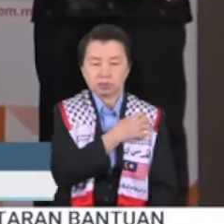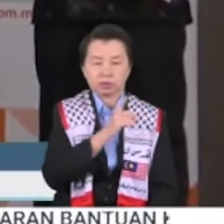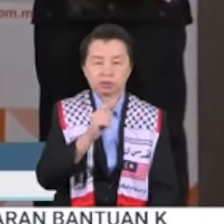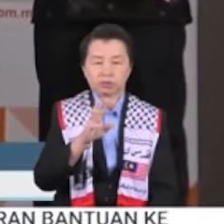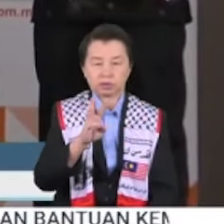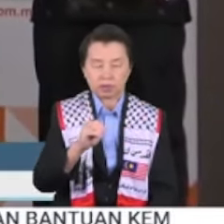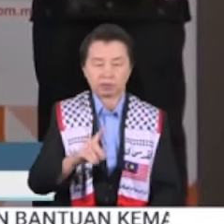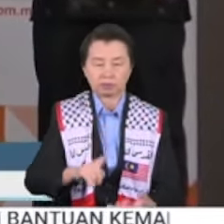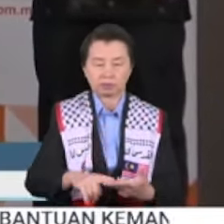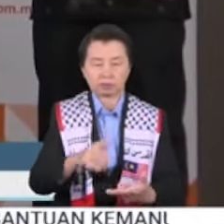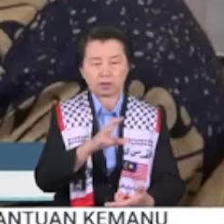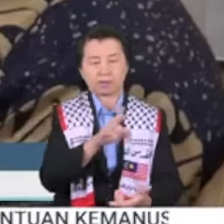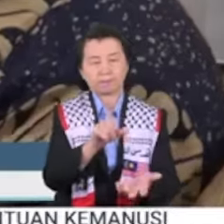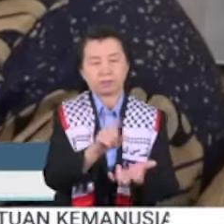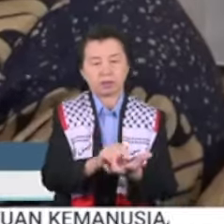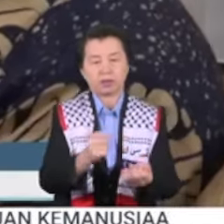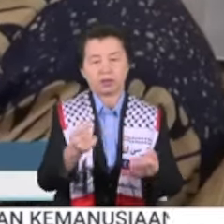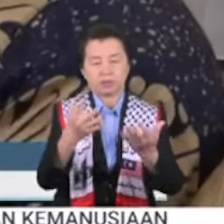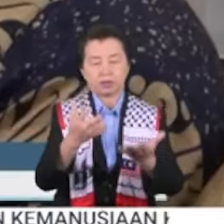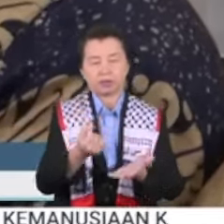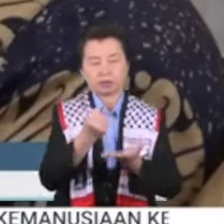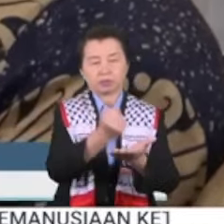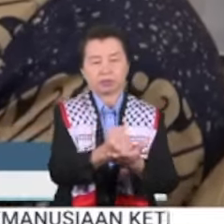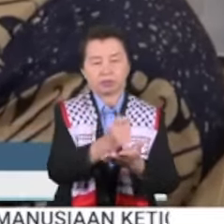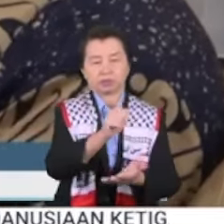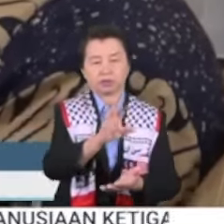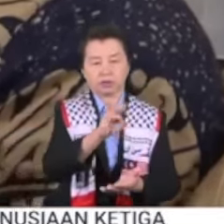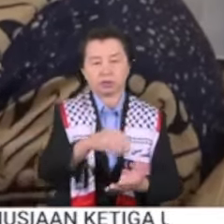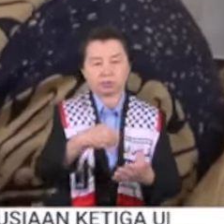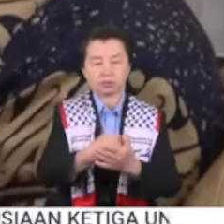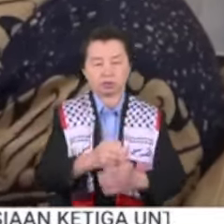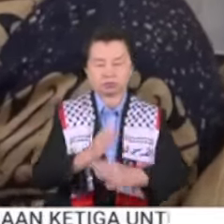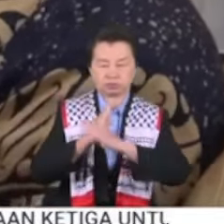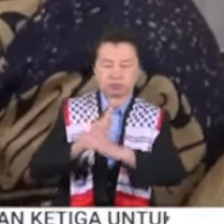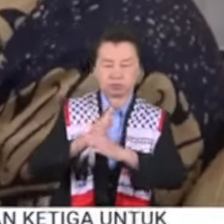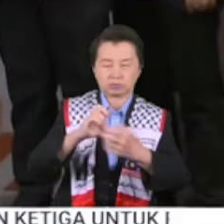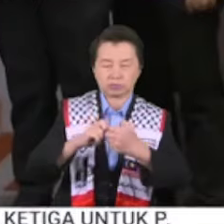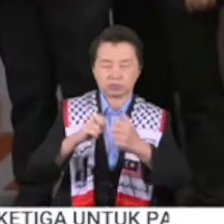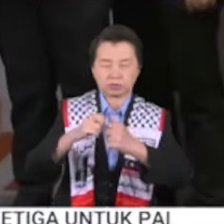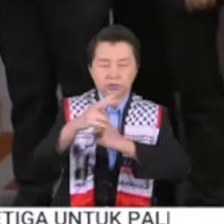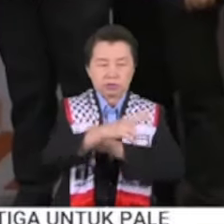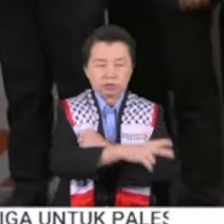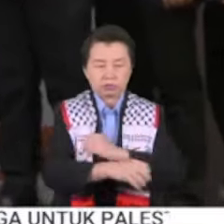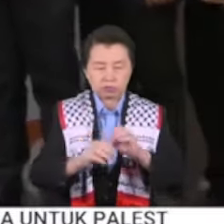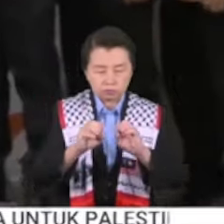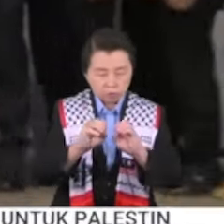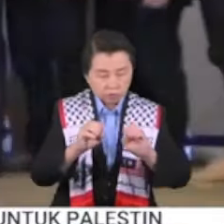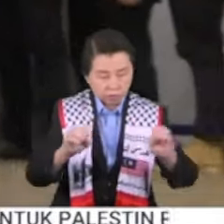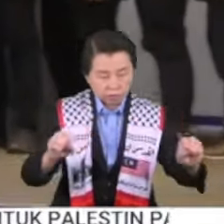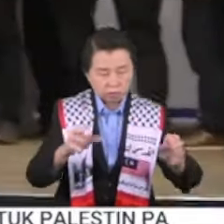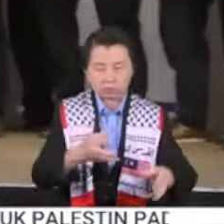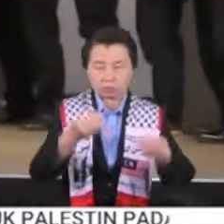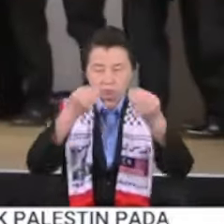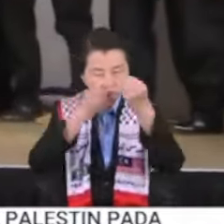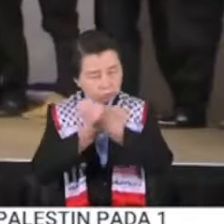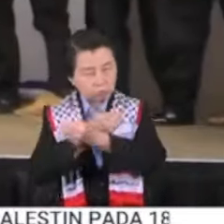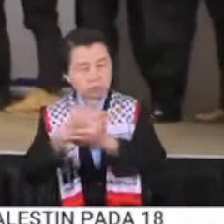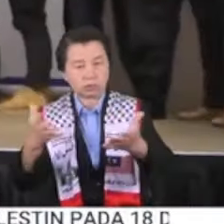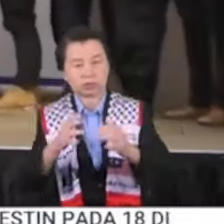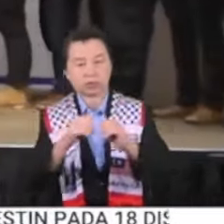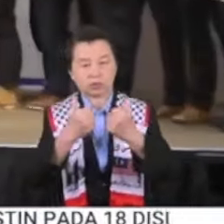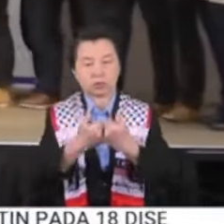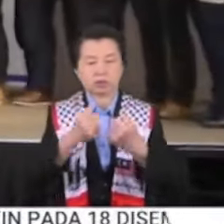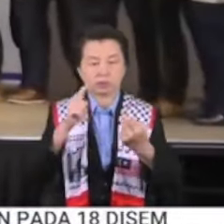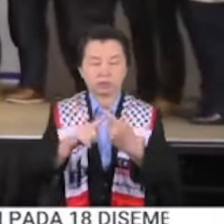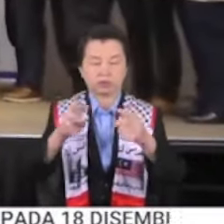TM serta media yang banyak membantu TM Sabah dalam membendung masalah kecurian selain menyebar maklumat terkini agensi